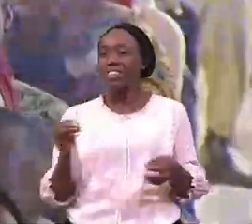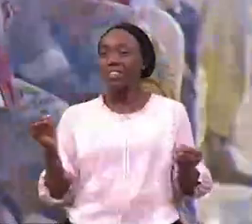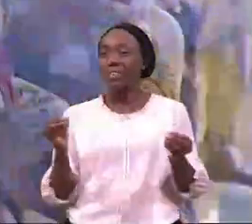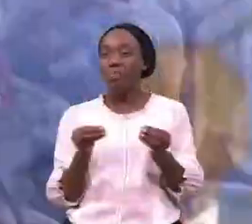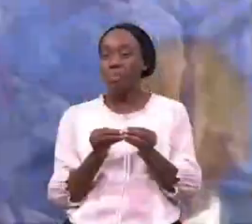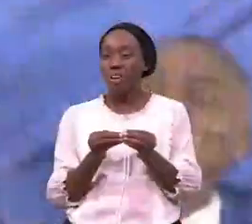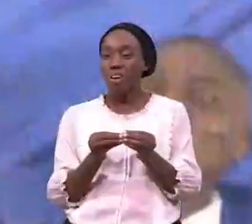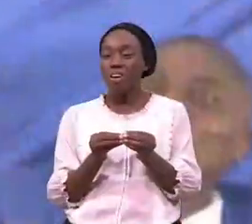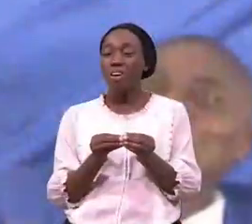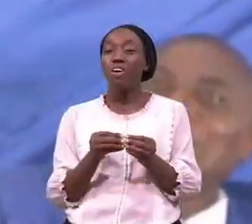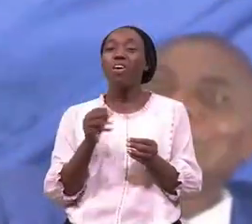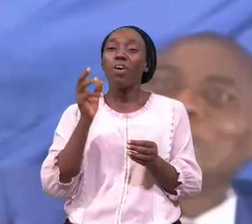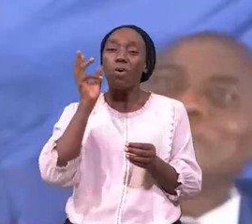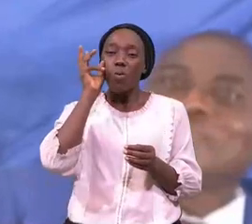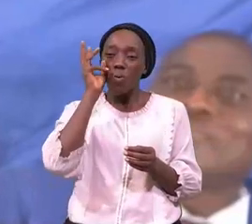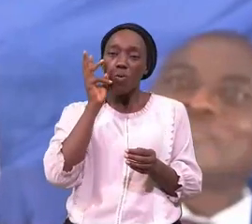Il n'y a plus d'alcool.